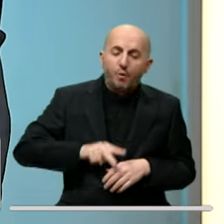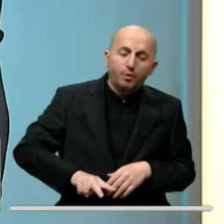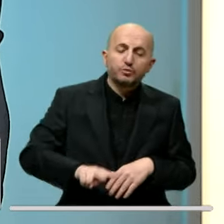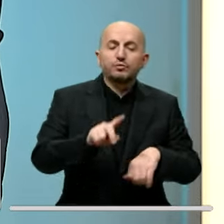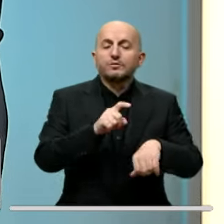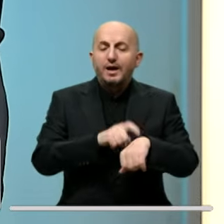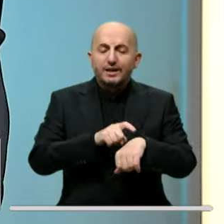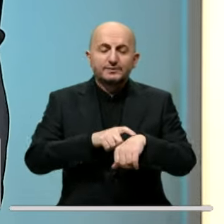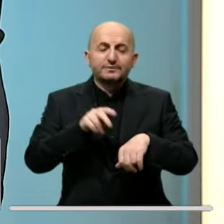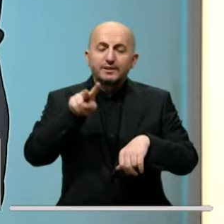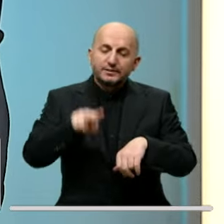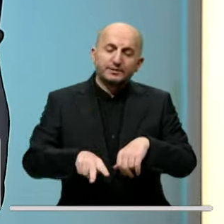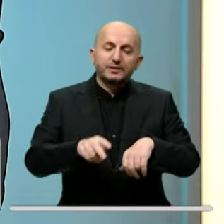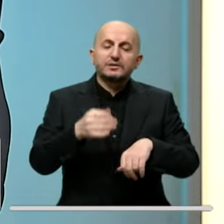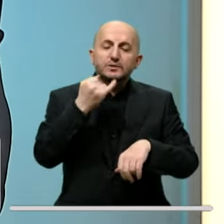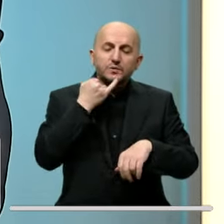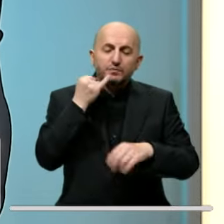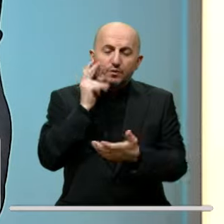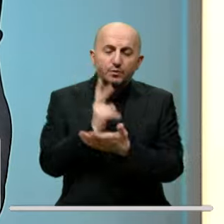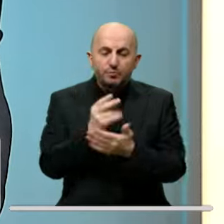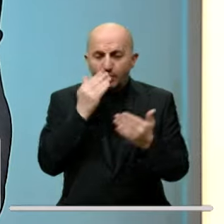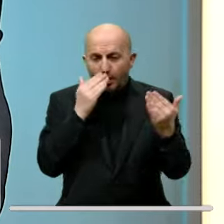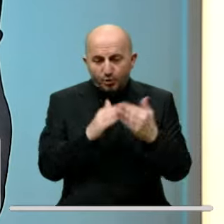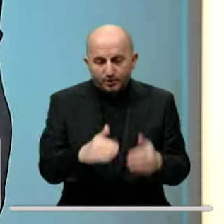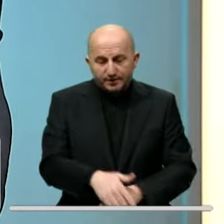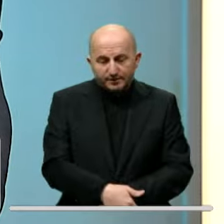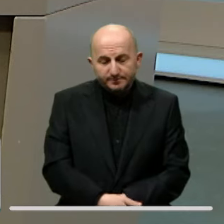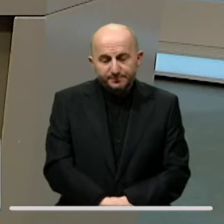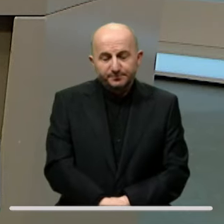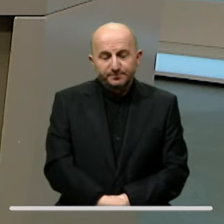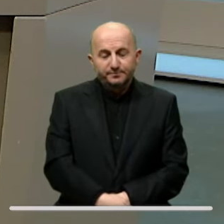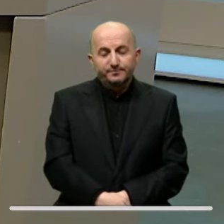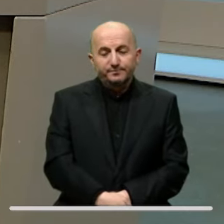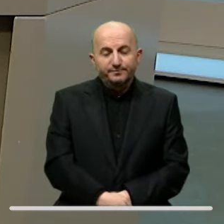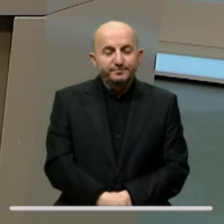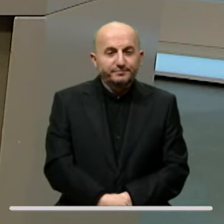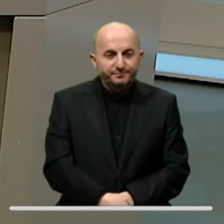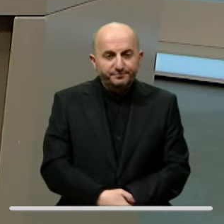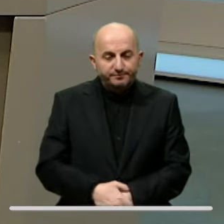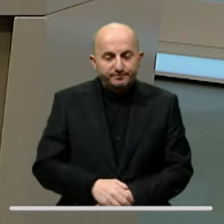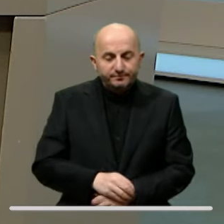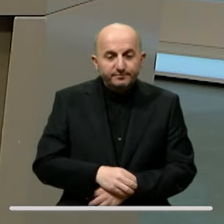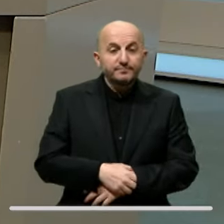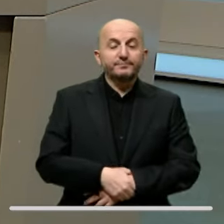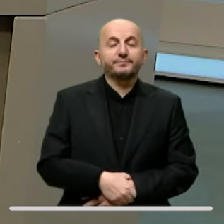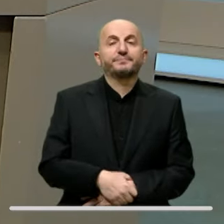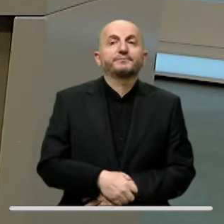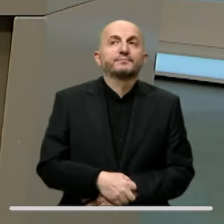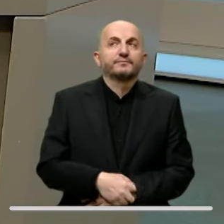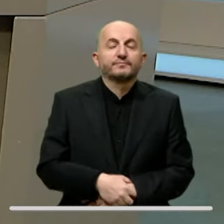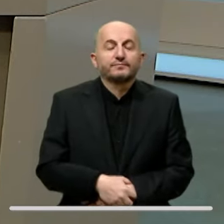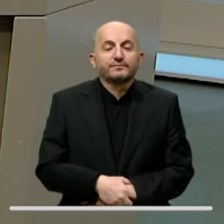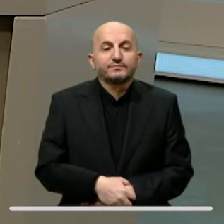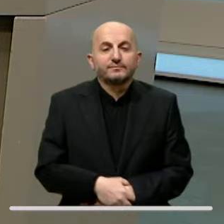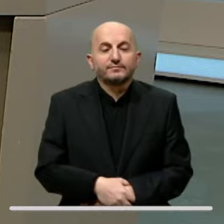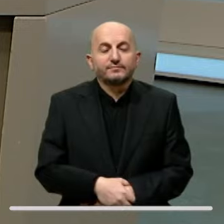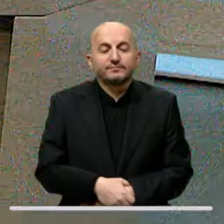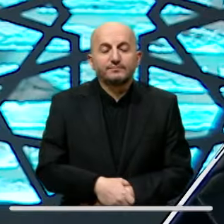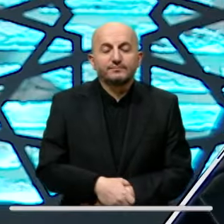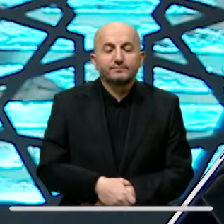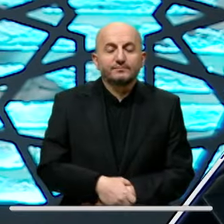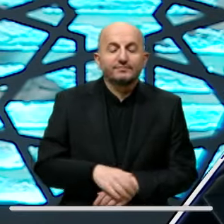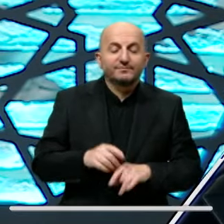esnasında tabii ki seferi hükümlerine tabi olur. Peki, teşekkür ederiz. İstanbul'dan bir telefonumuz daha var. Cemil Bey